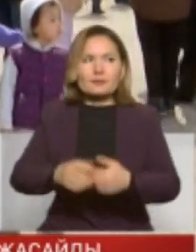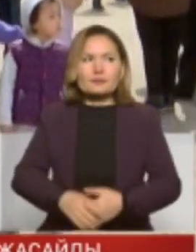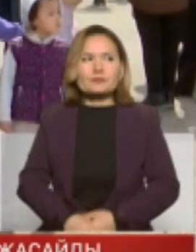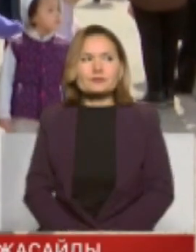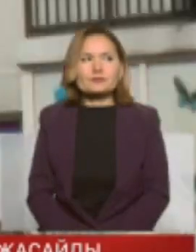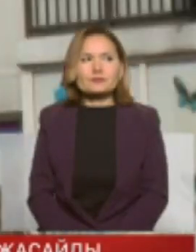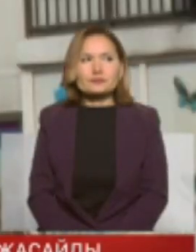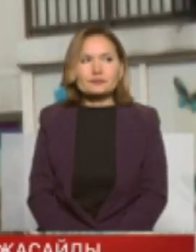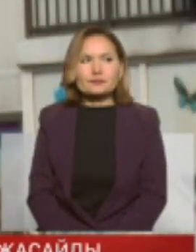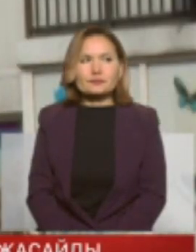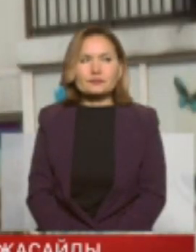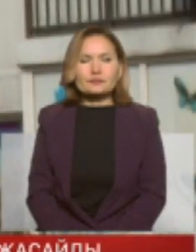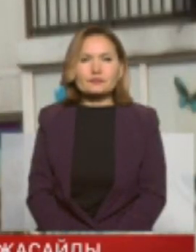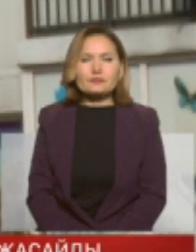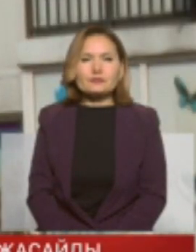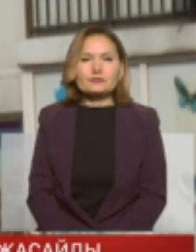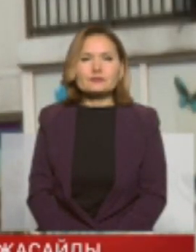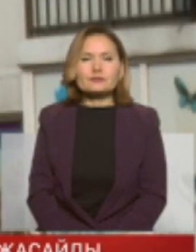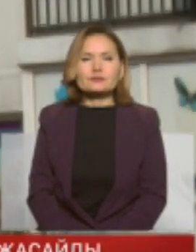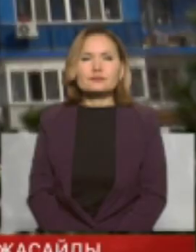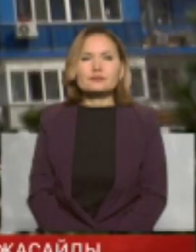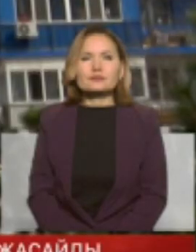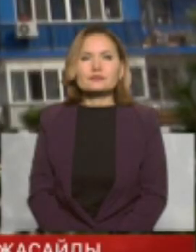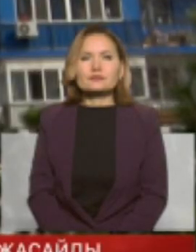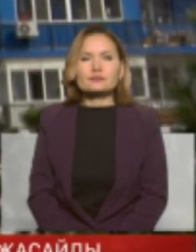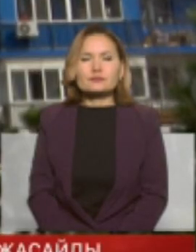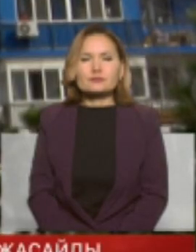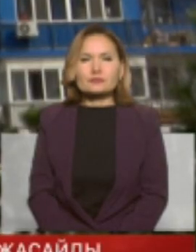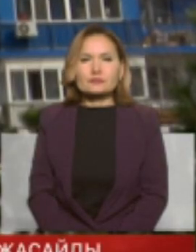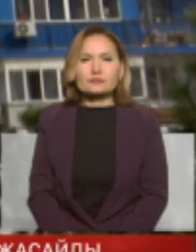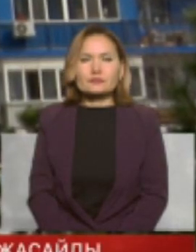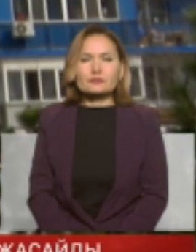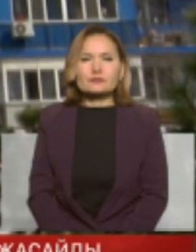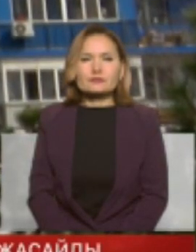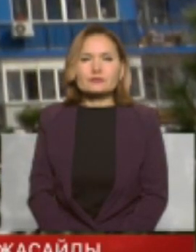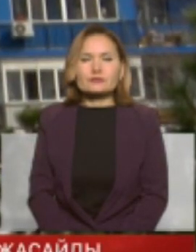жоқ. Айгерім Ердәулет, Айдана Қуантхан, Ержан Жаңбырбай, Ұлттық арна, Алматы облысы.